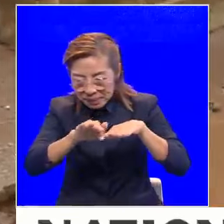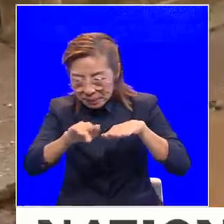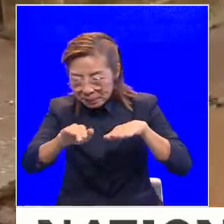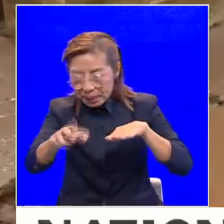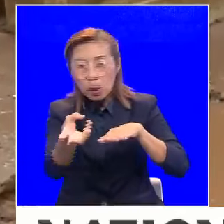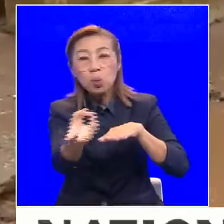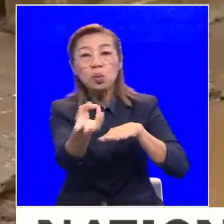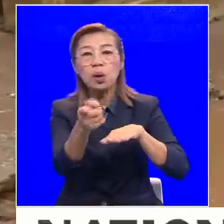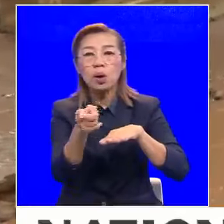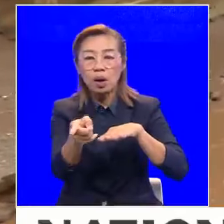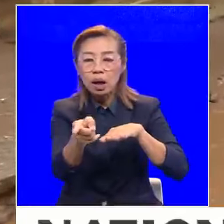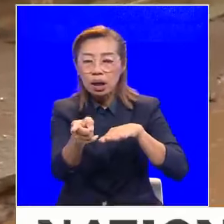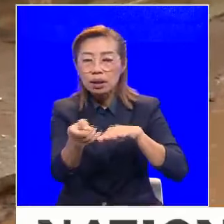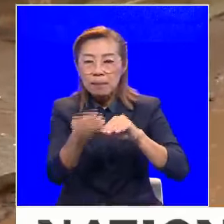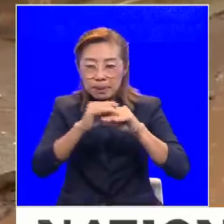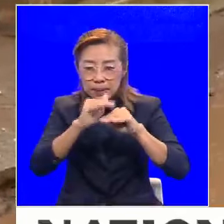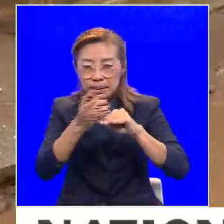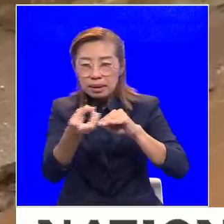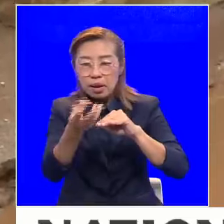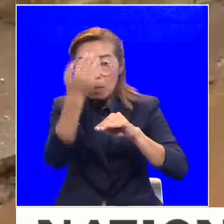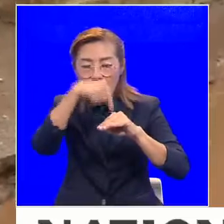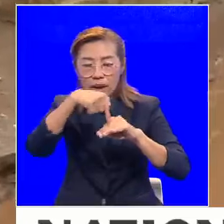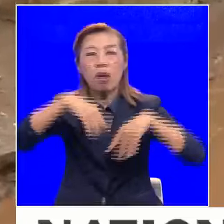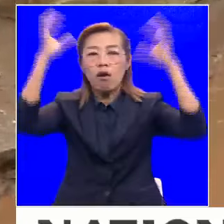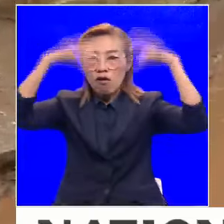าณน้ำที่เพิ่มขึ้นเล็กน้อยจากปริมาณฝนที่ตกลงมาแต่